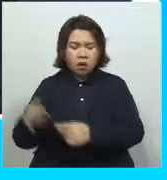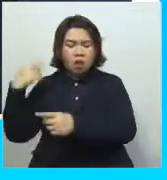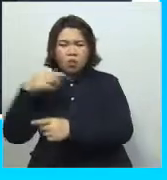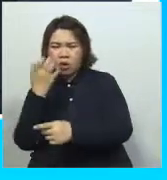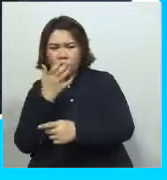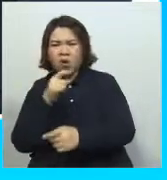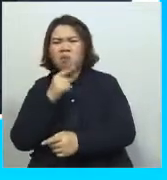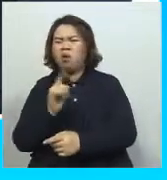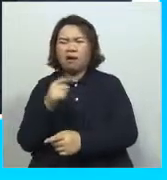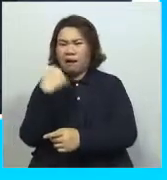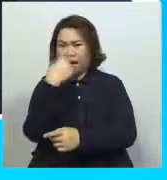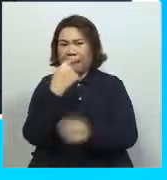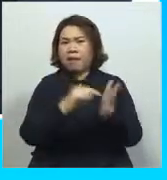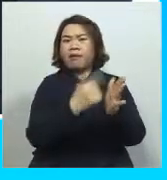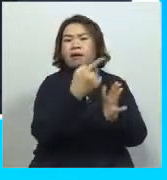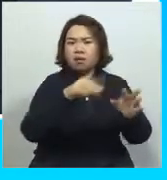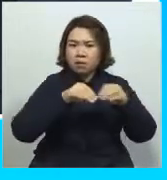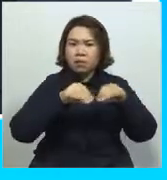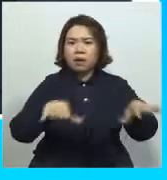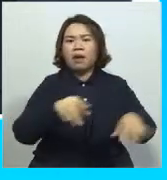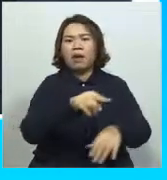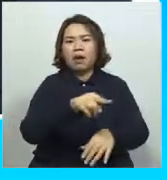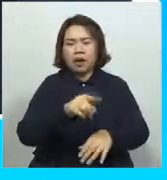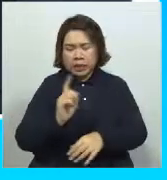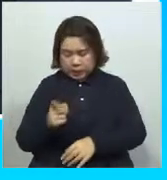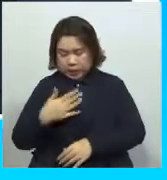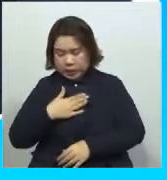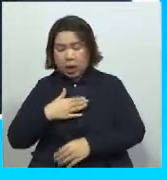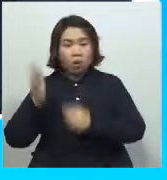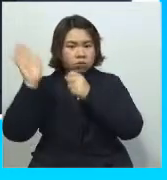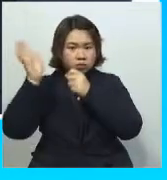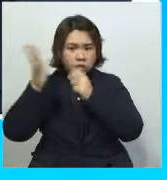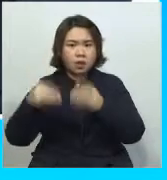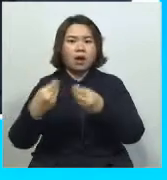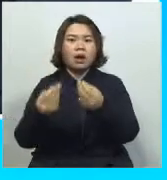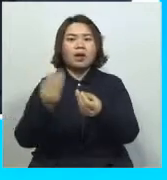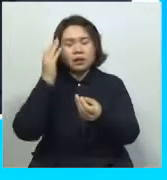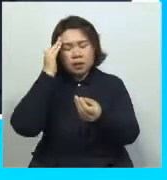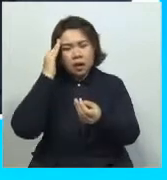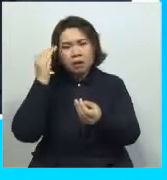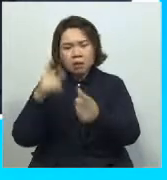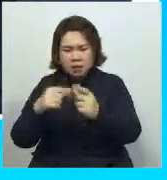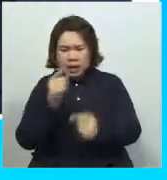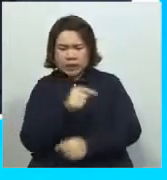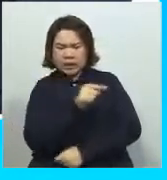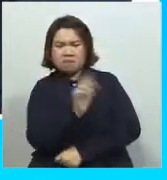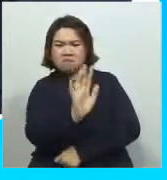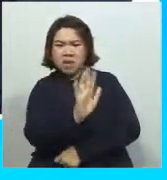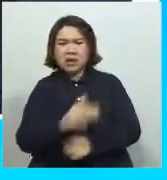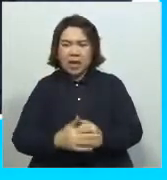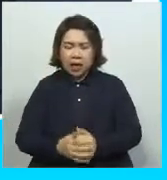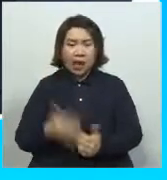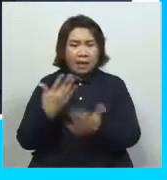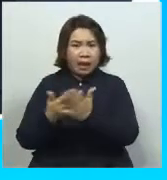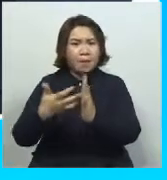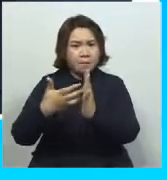ดูว่าคนที่เผยแพร่ซึ่งเราก็มีการประชาสัมพันธ์เอาไว้แล้วว่าไอ้ตรงเนี้ยไม่เป็นความจริงนะคะไม่มีที่ว่าไม่ให้เบิ